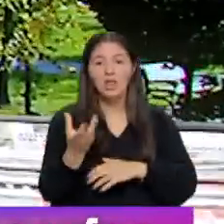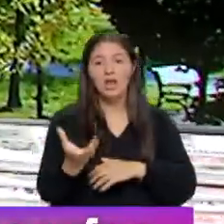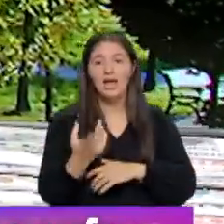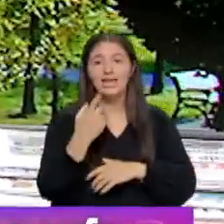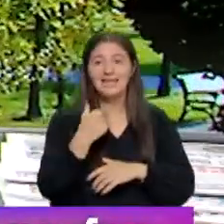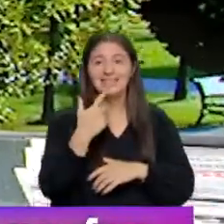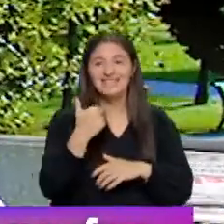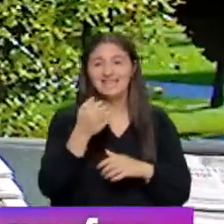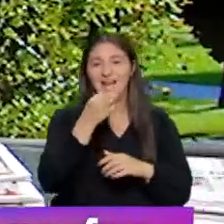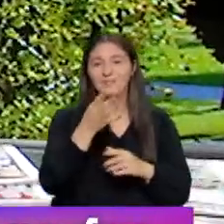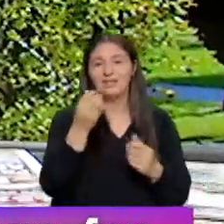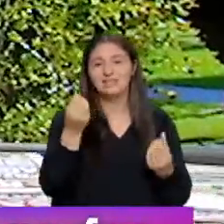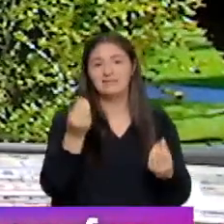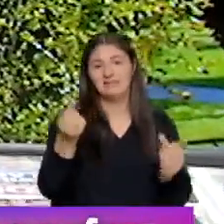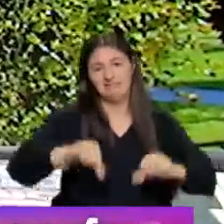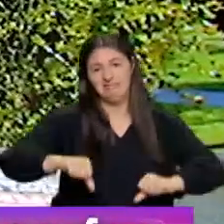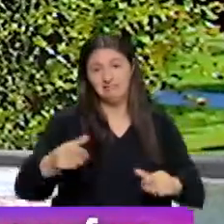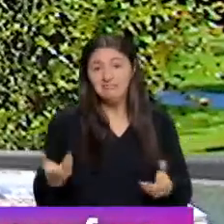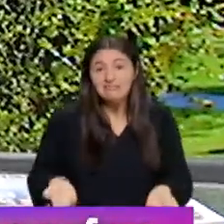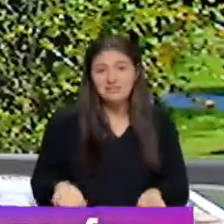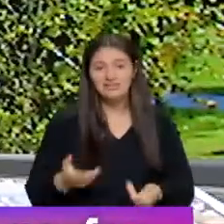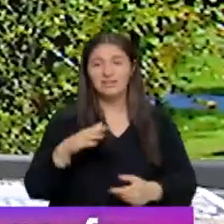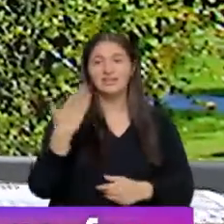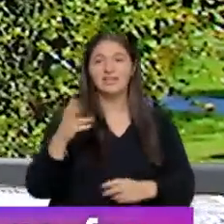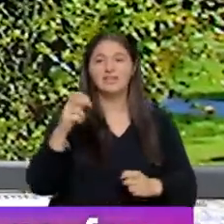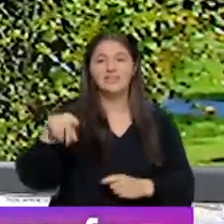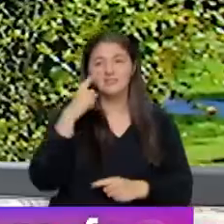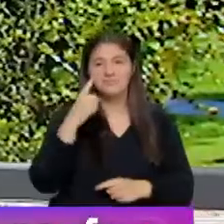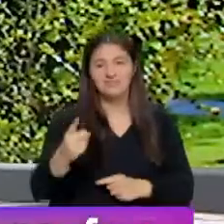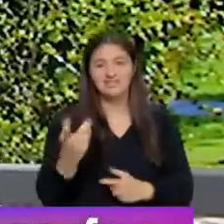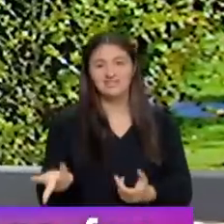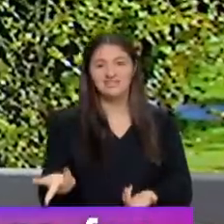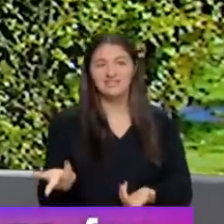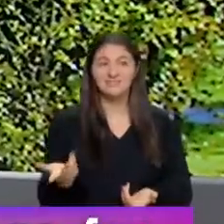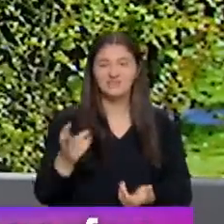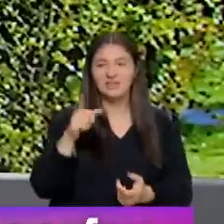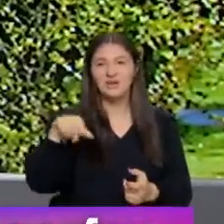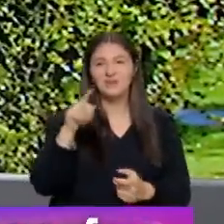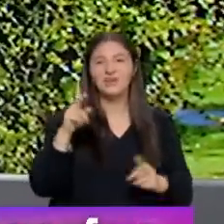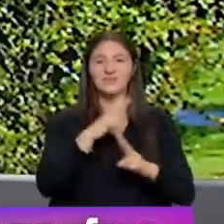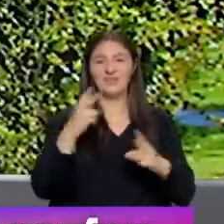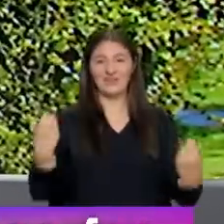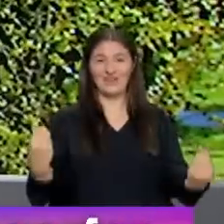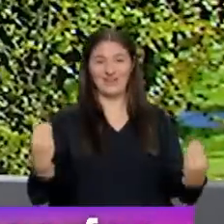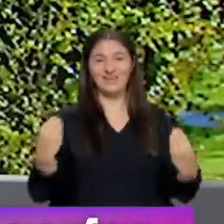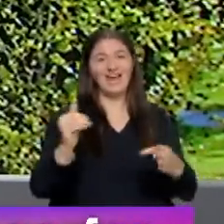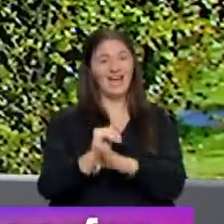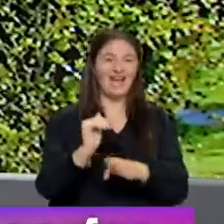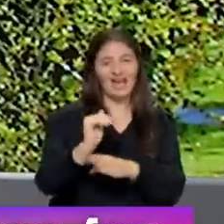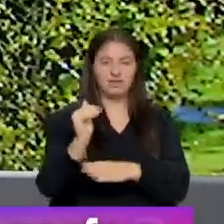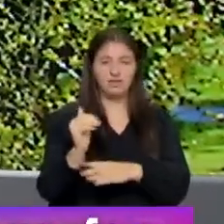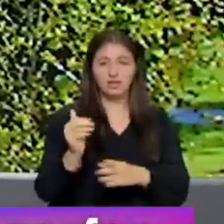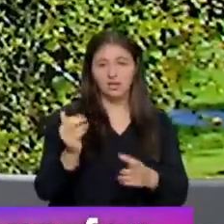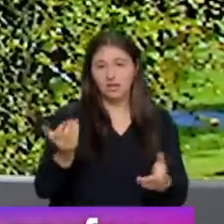tatlış haberlerde veremiyoruz Çünkü diğer kanallara baktığınızda orada güllük gülistanlık bir hayat olabilir